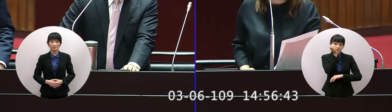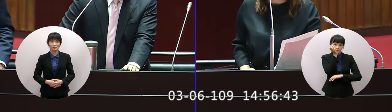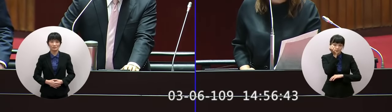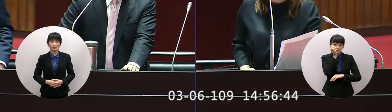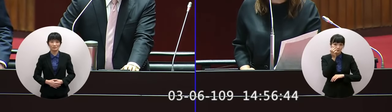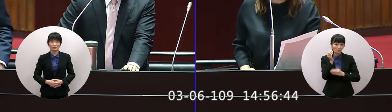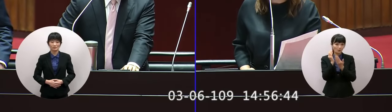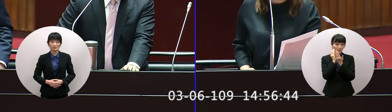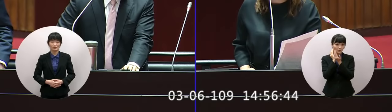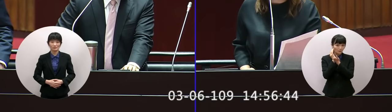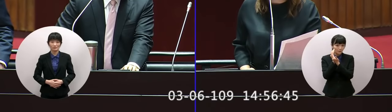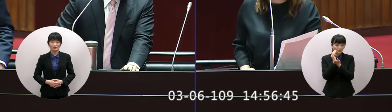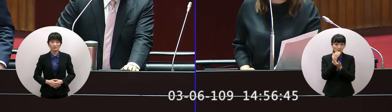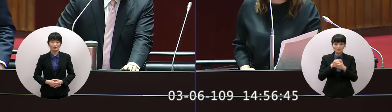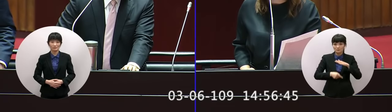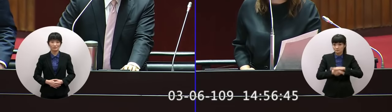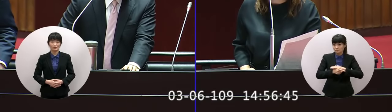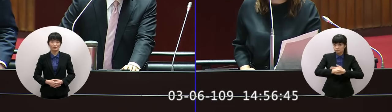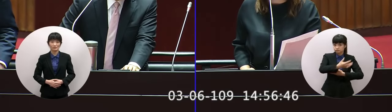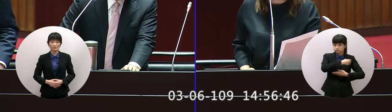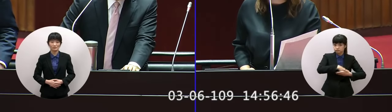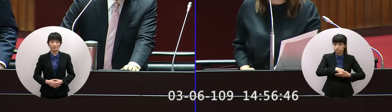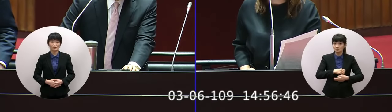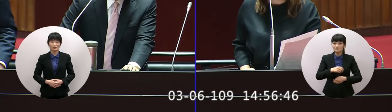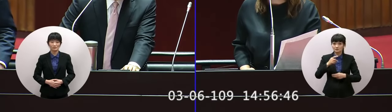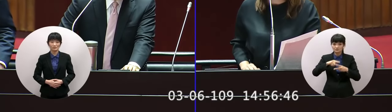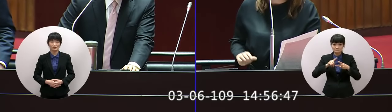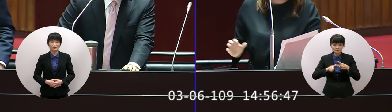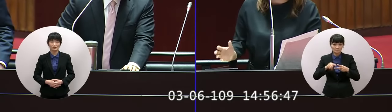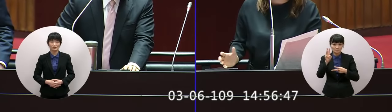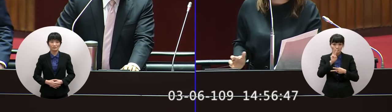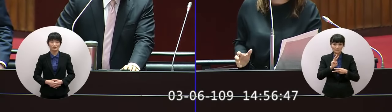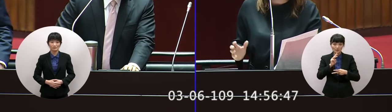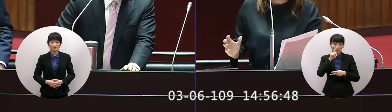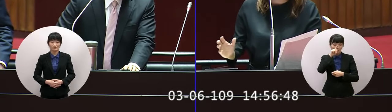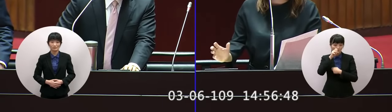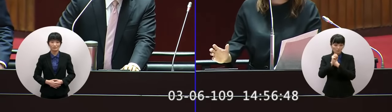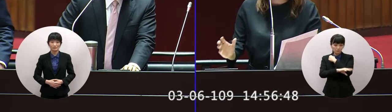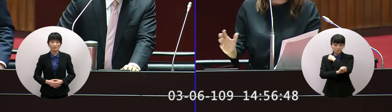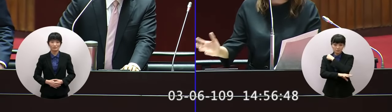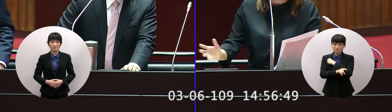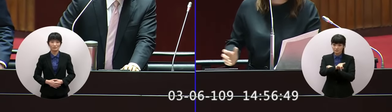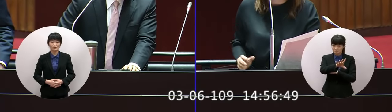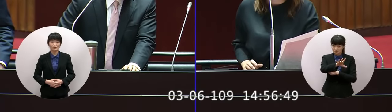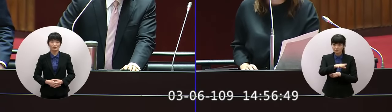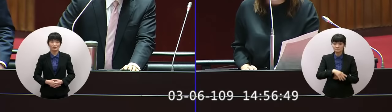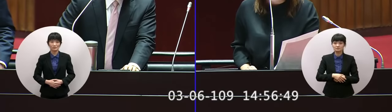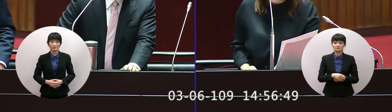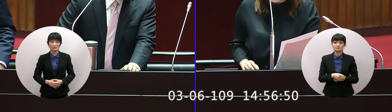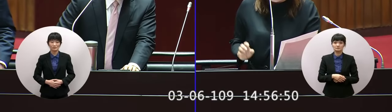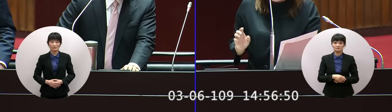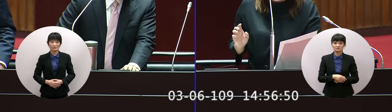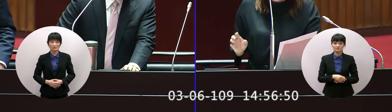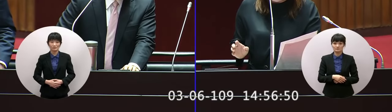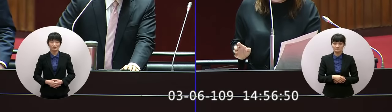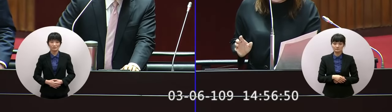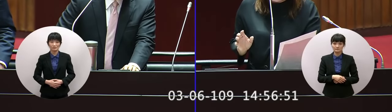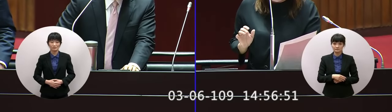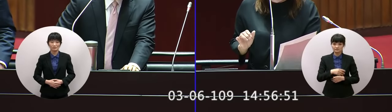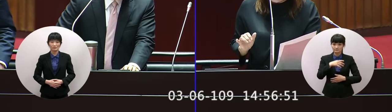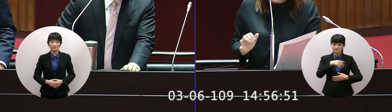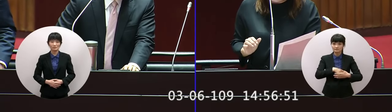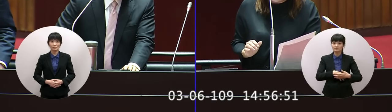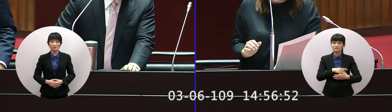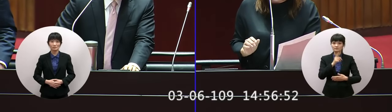他相关的，或者排放不符水污染防治的，这个有可能你有一些做一些工业生产等等。其